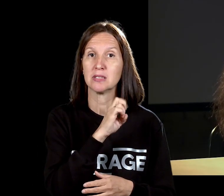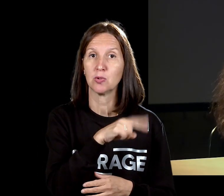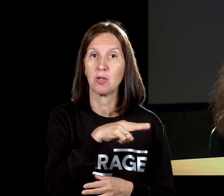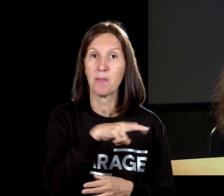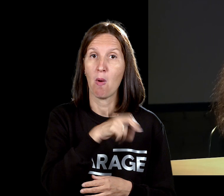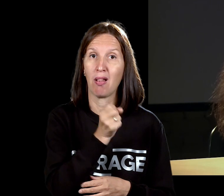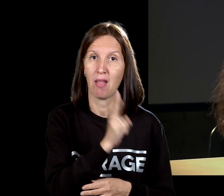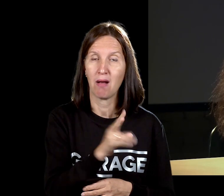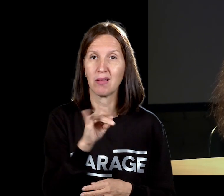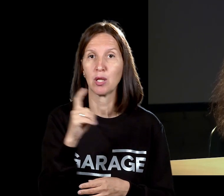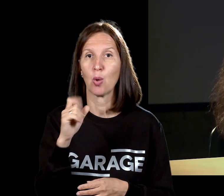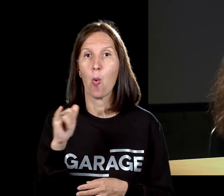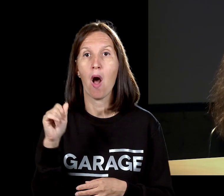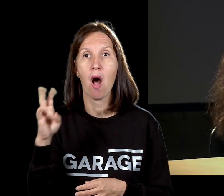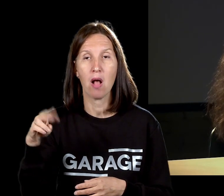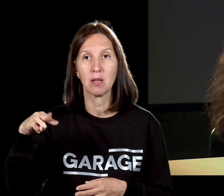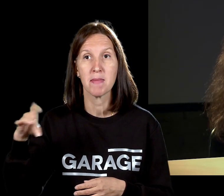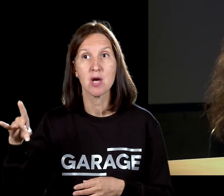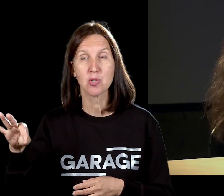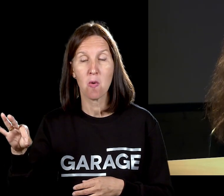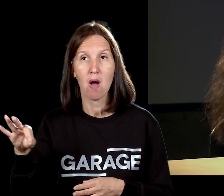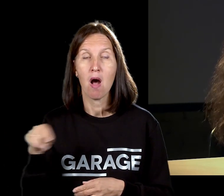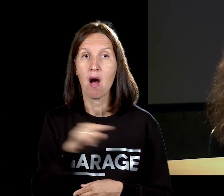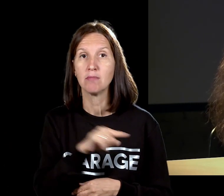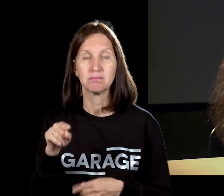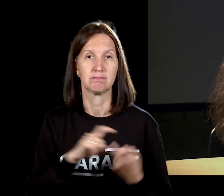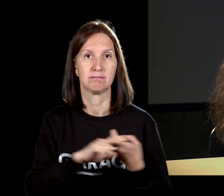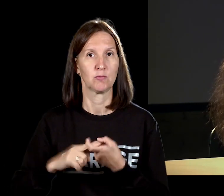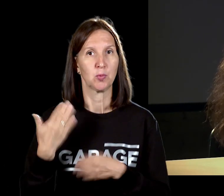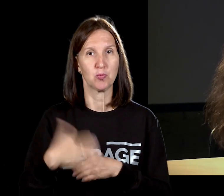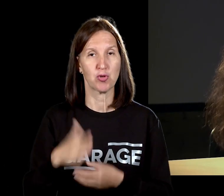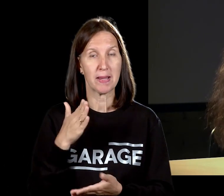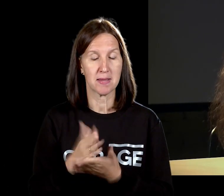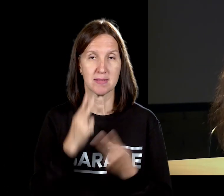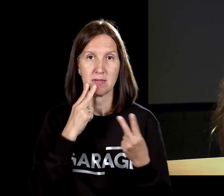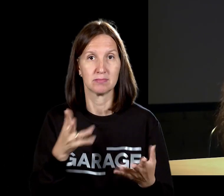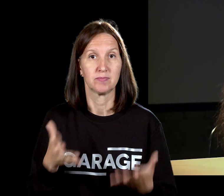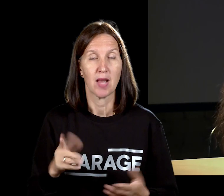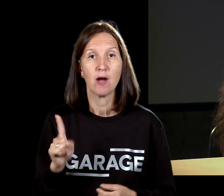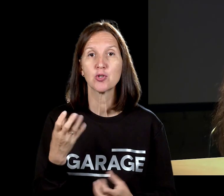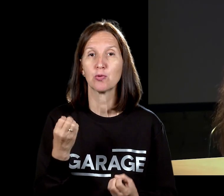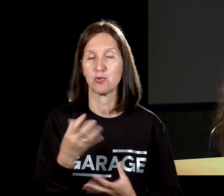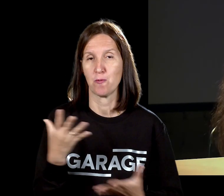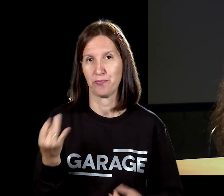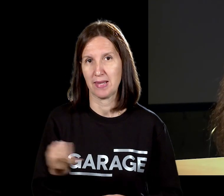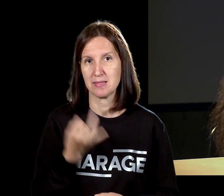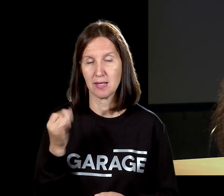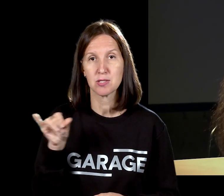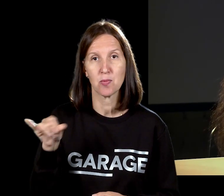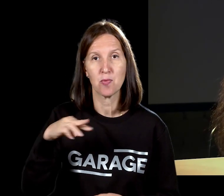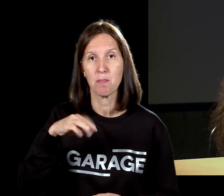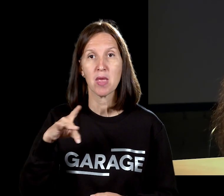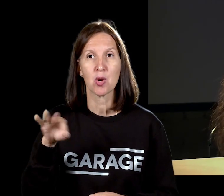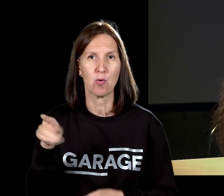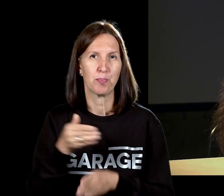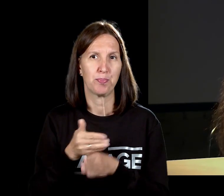связано, и как эти направления связаны и цепляются друг за друга, как раз это довольно очевидно. И что еще интересно в Миро, как мы потом